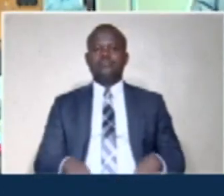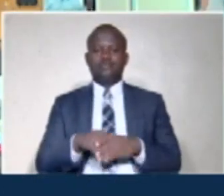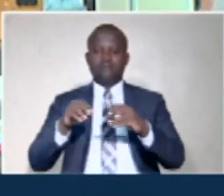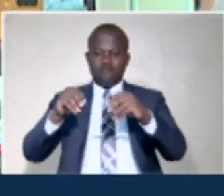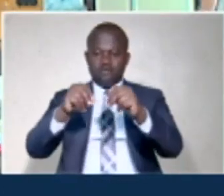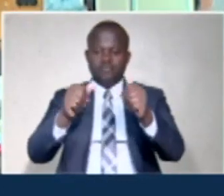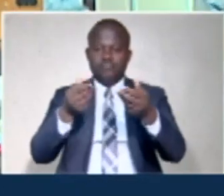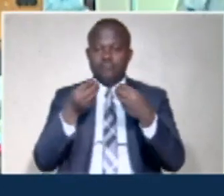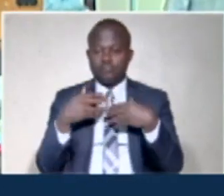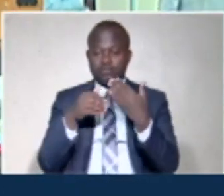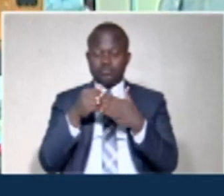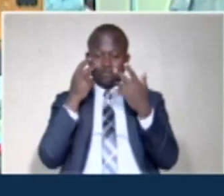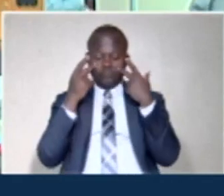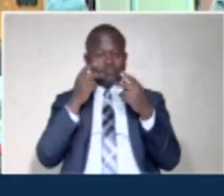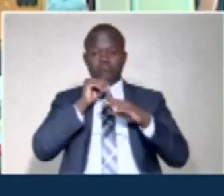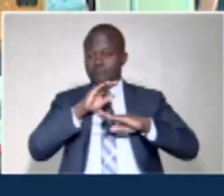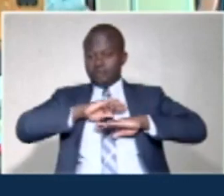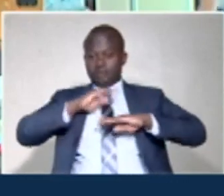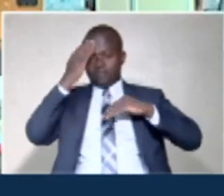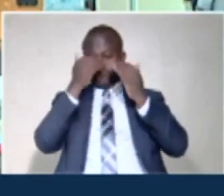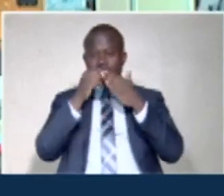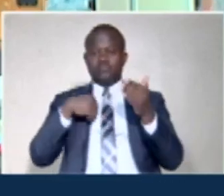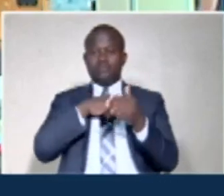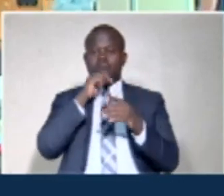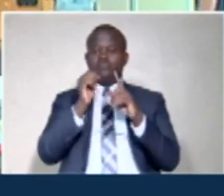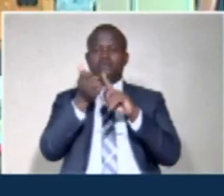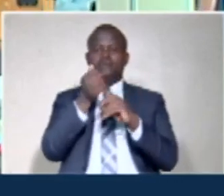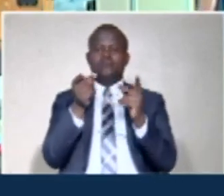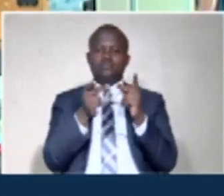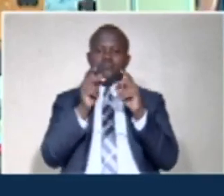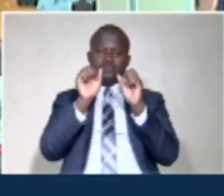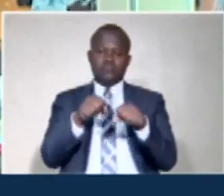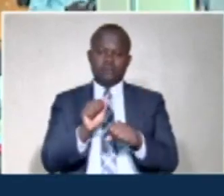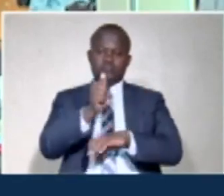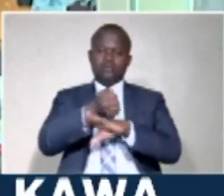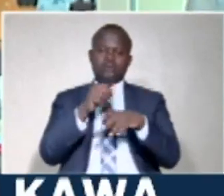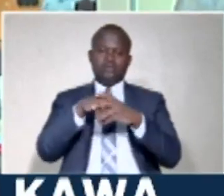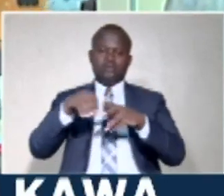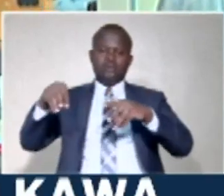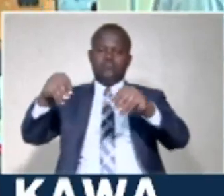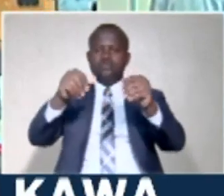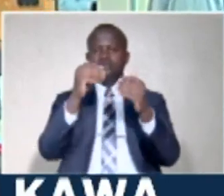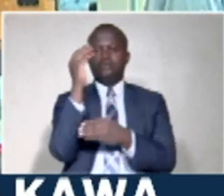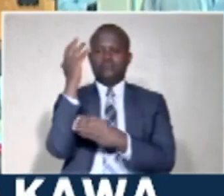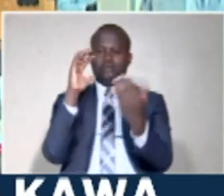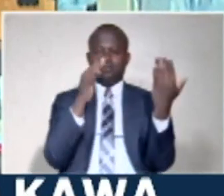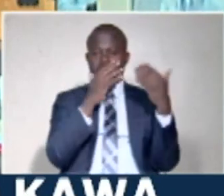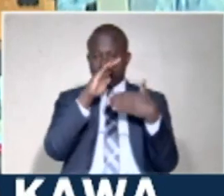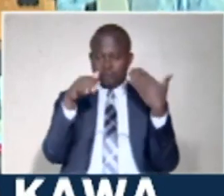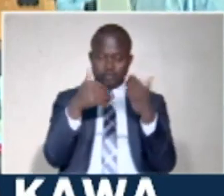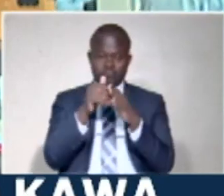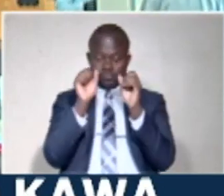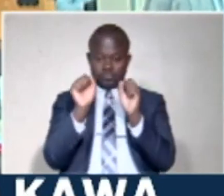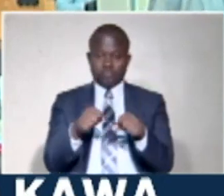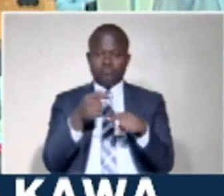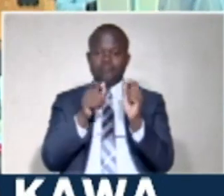batugenera urebye nabwo ihagije kuko nabwo turageraho tubasha gutera ifumbire ibiti byose ngo biterwe kandi ibiti